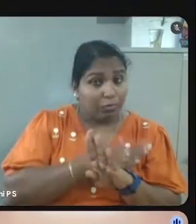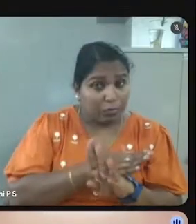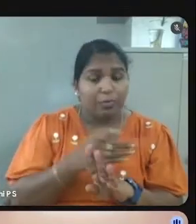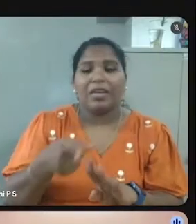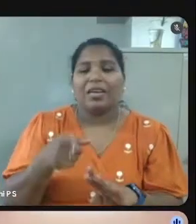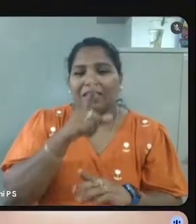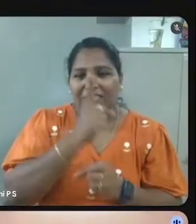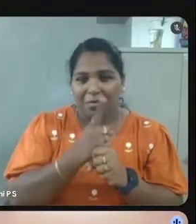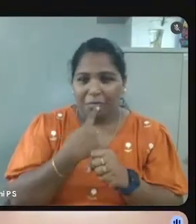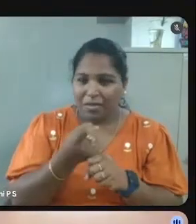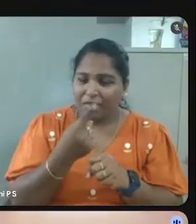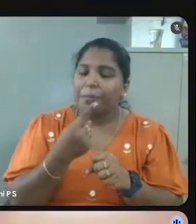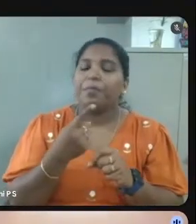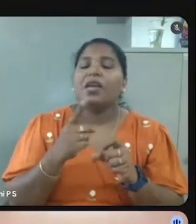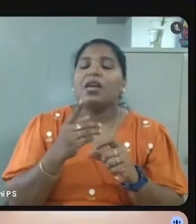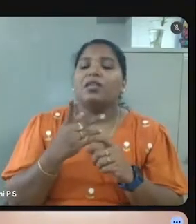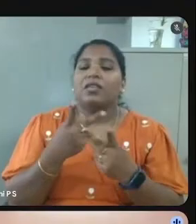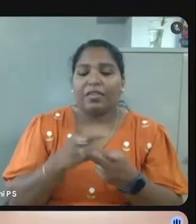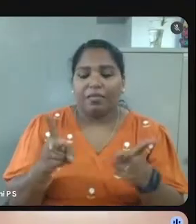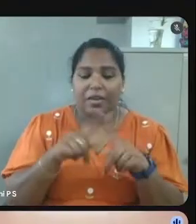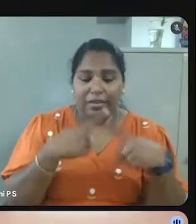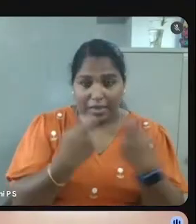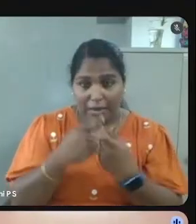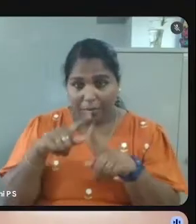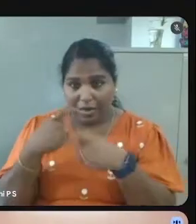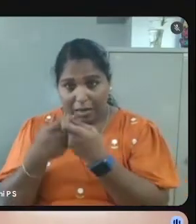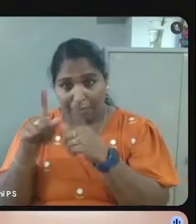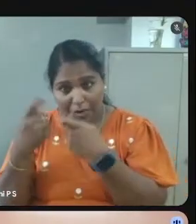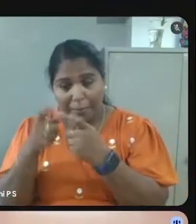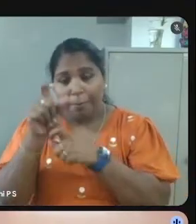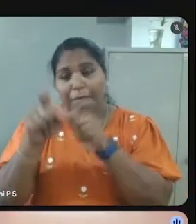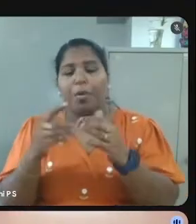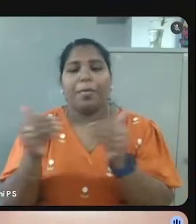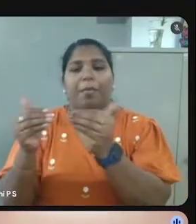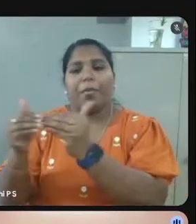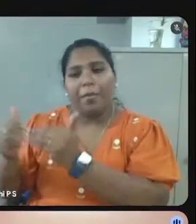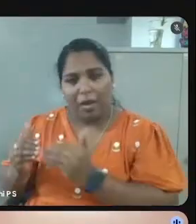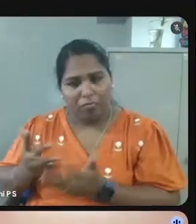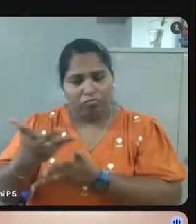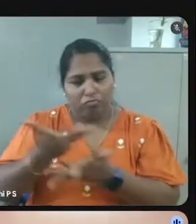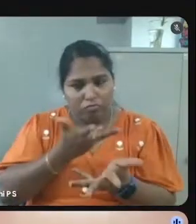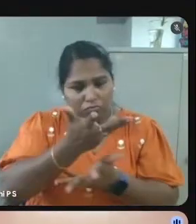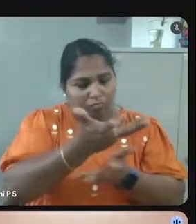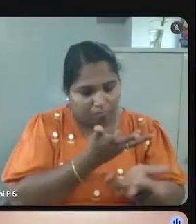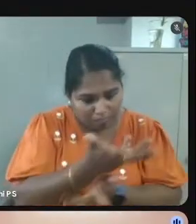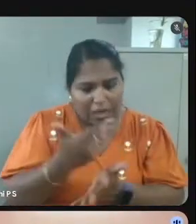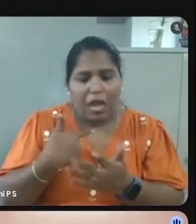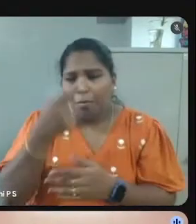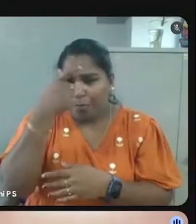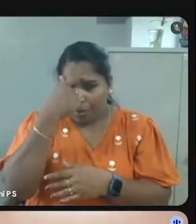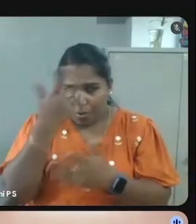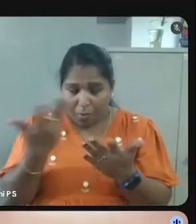പറഞ്ഞതുപോലെ വളരെയധികം ഒരു മൾട്ടി ഡിസിപ്ലിനറി അസസ്മെന്റ് വളരെ കാര്യമായിട്ട് നടത്തേണ്ടതുണ്ട്. എന്തൊക്കെയാണ് പ്രോബ്ലംസ്, അപ്പൊ ഏതൊക്കെ